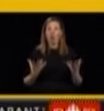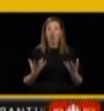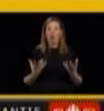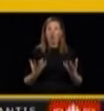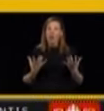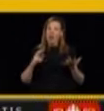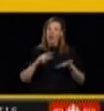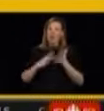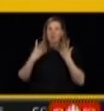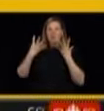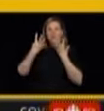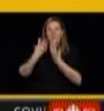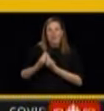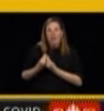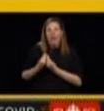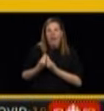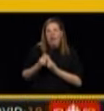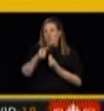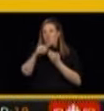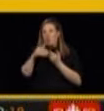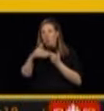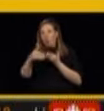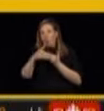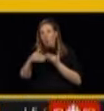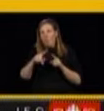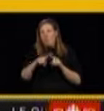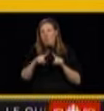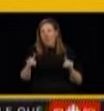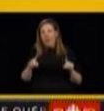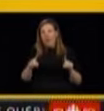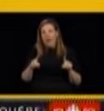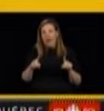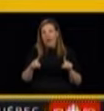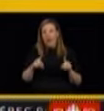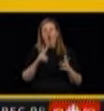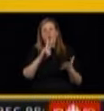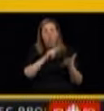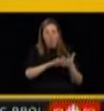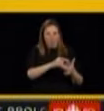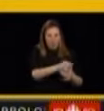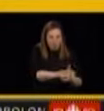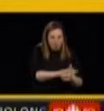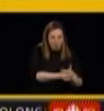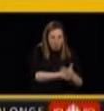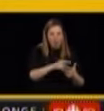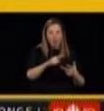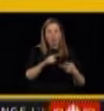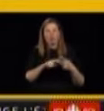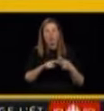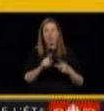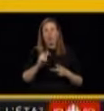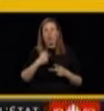un bilan de tout ça. Mais c'est sûr qu'avec les 2000 médecins, avec les 3000 Je